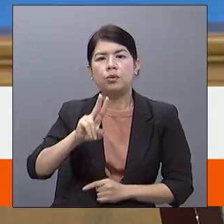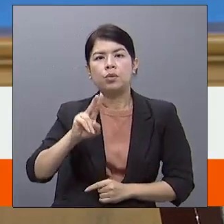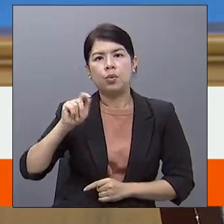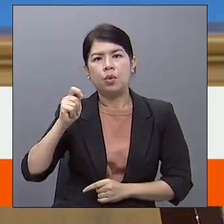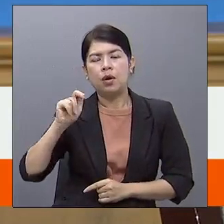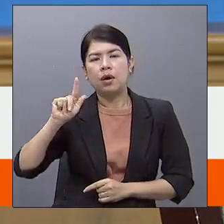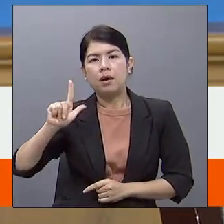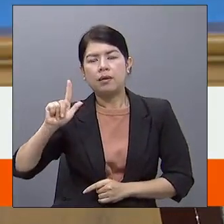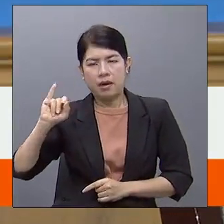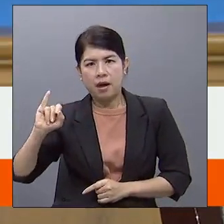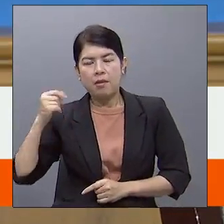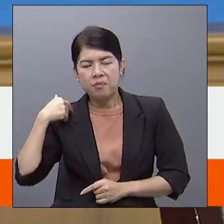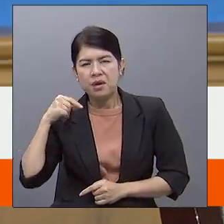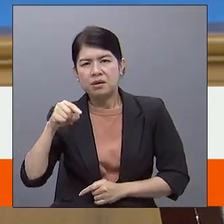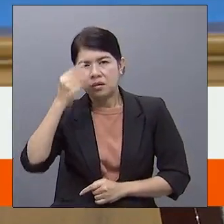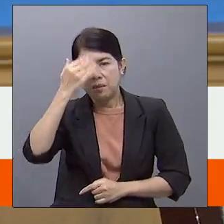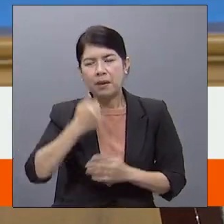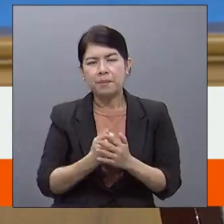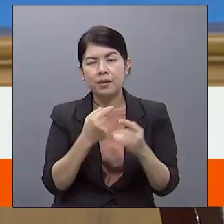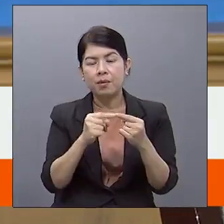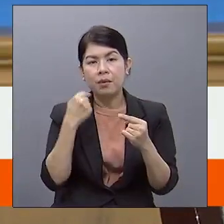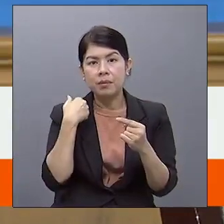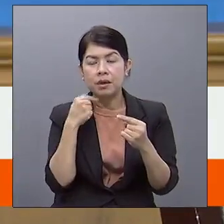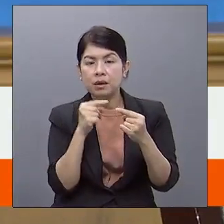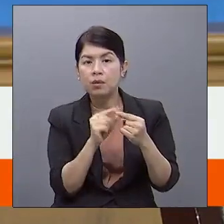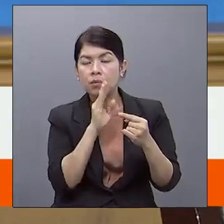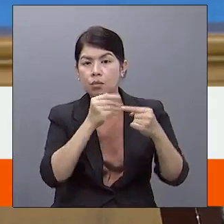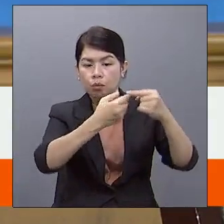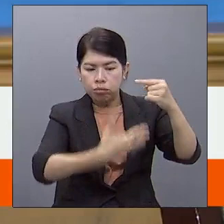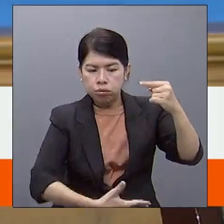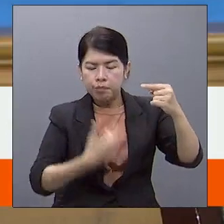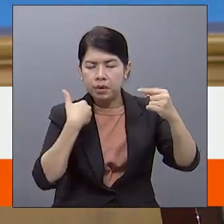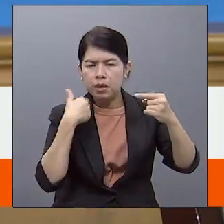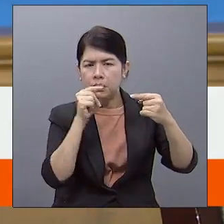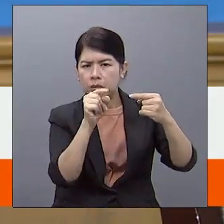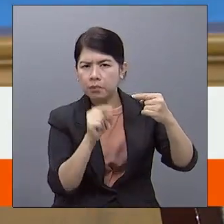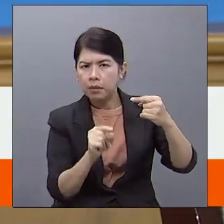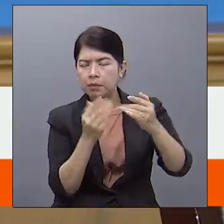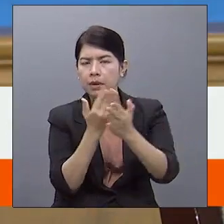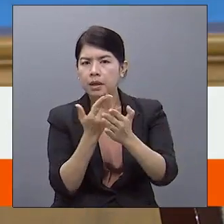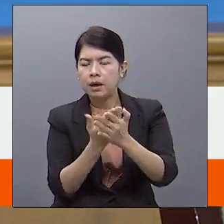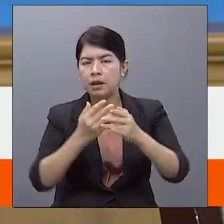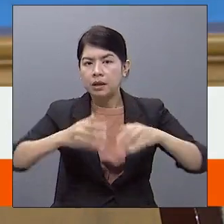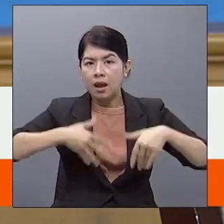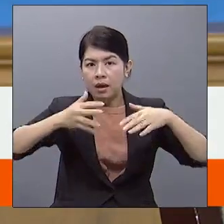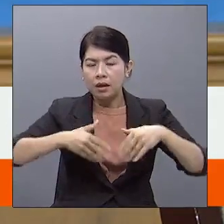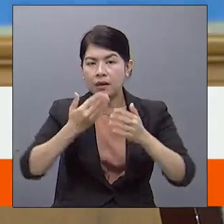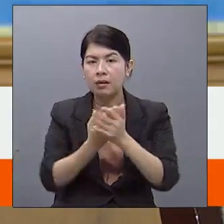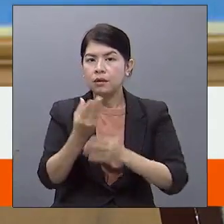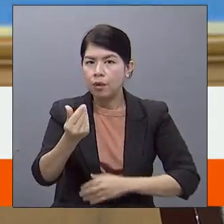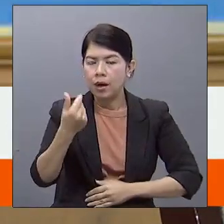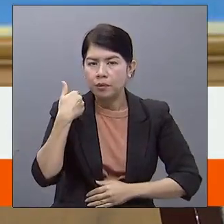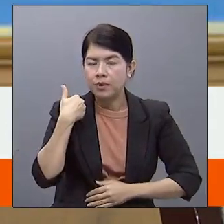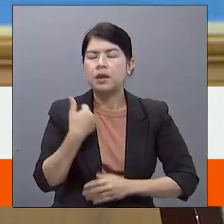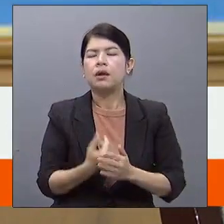ลึกไหมว่าแต่ละ ulมีรายได้เท่าไหร่หรือมียอดขายเท่าไหร่ต้องเรียนว่าตอนนี้รู้